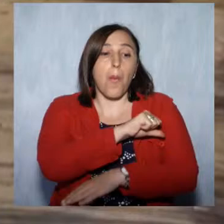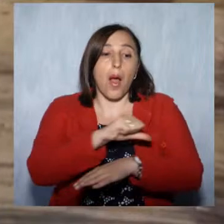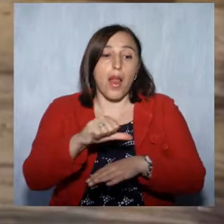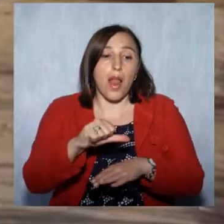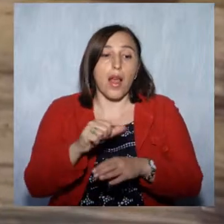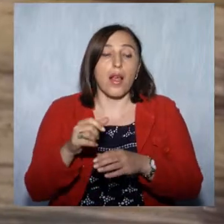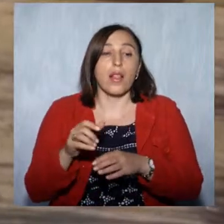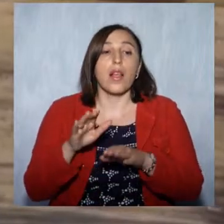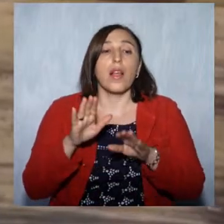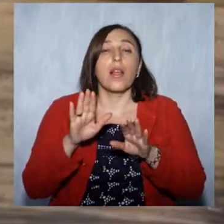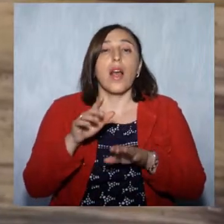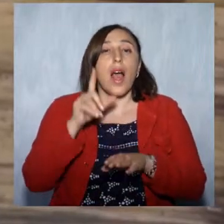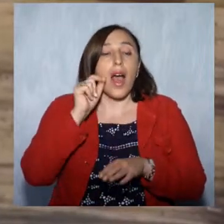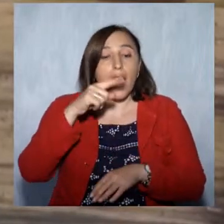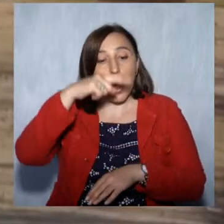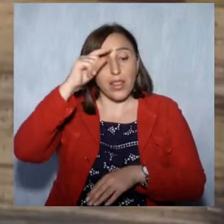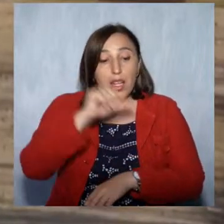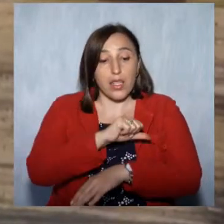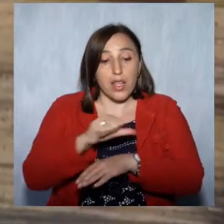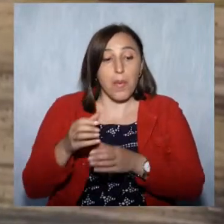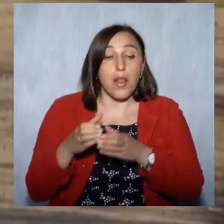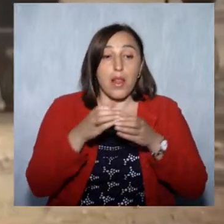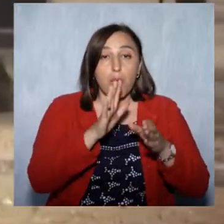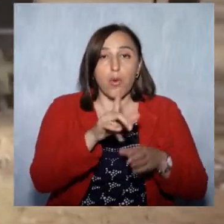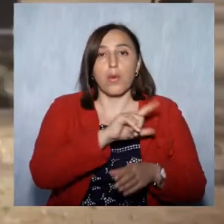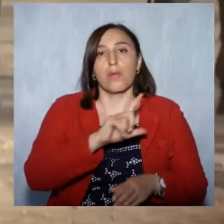են հայ-ադրբեջանական սահմանին։